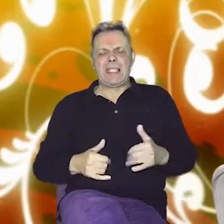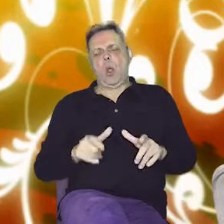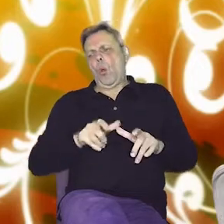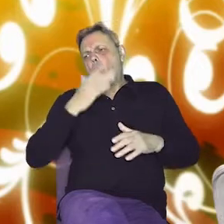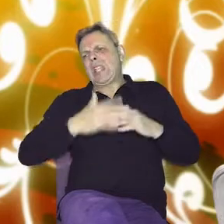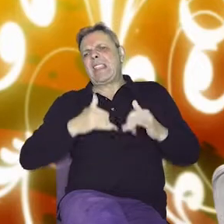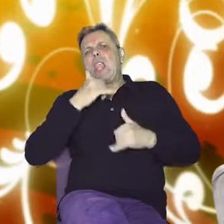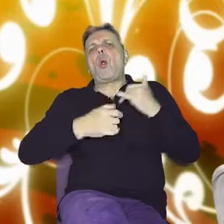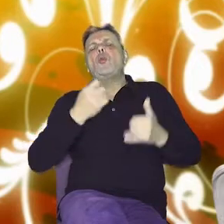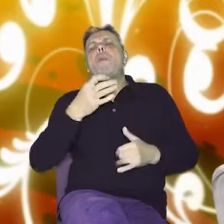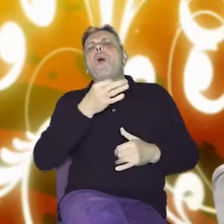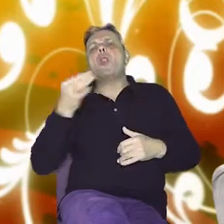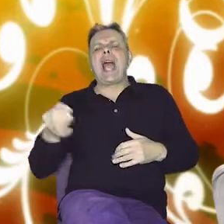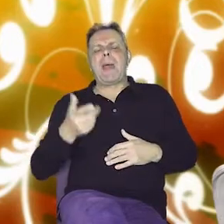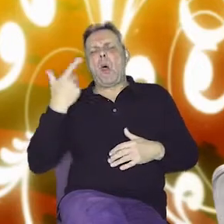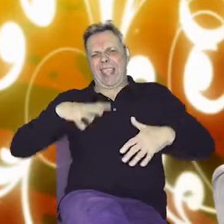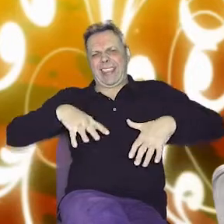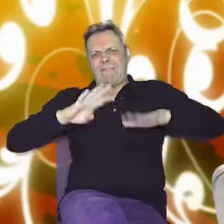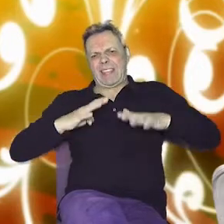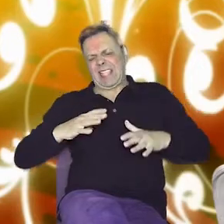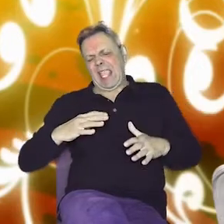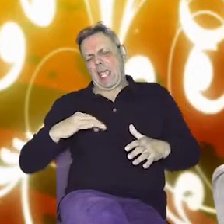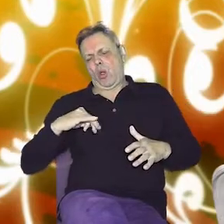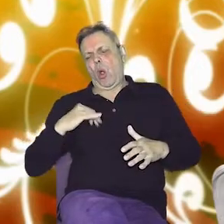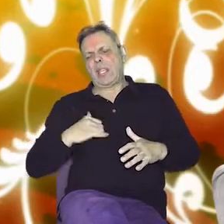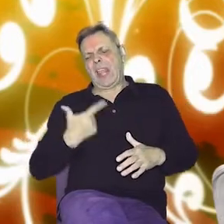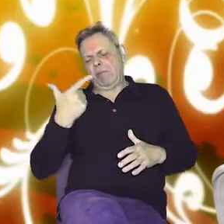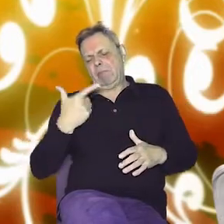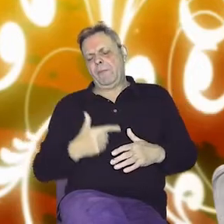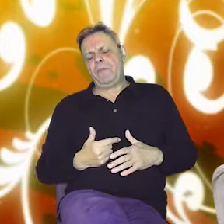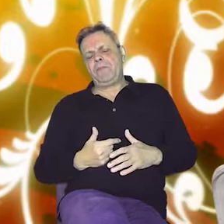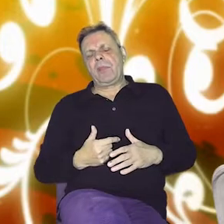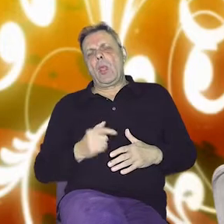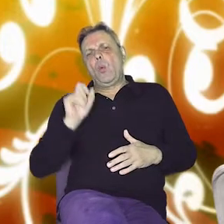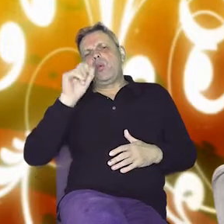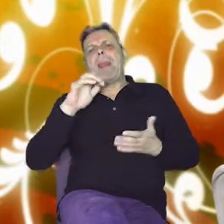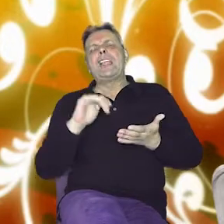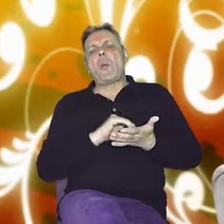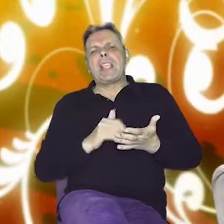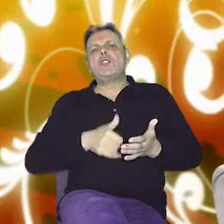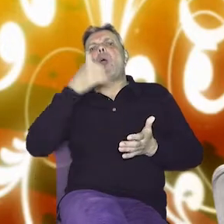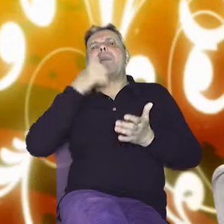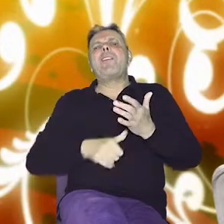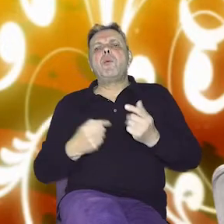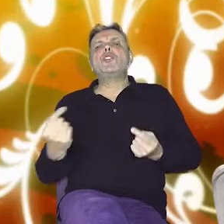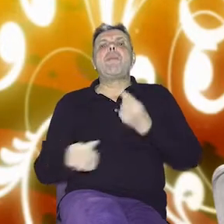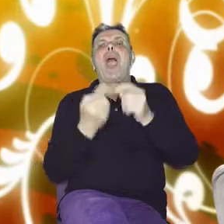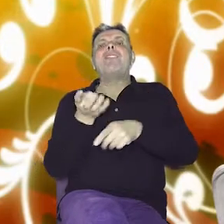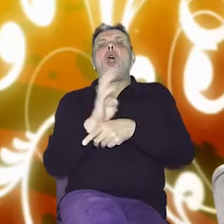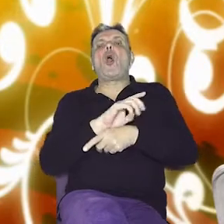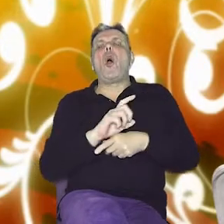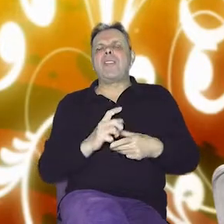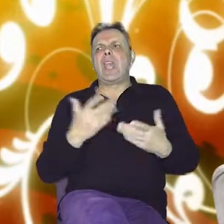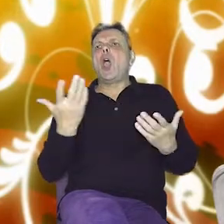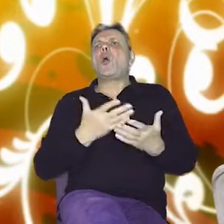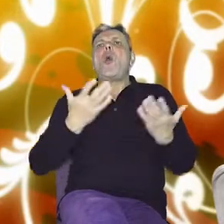u zadnjih godinu i po dana, znači od 19. godine 2019. u 12. mjesecu je prvi put pojavio COVID,